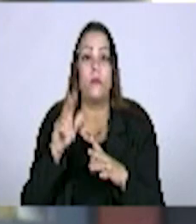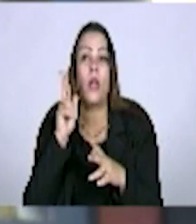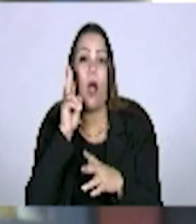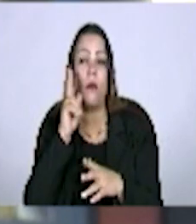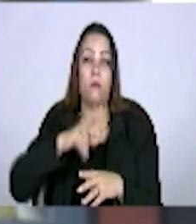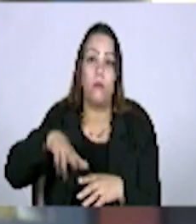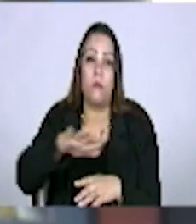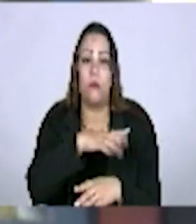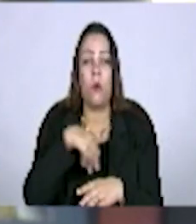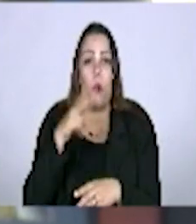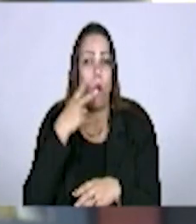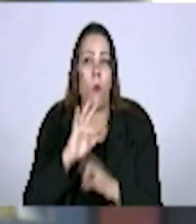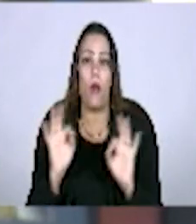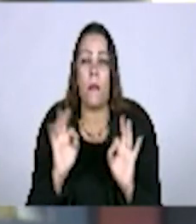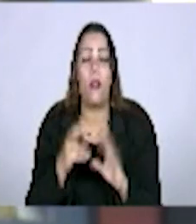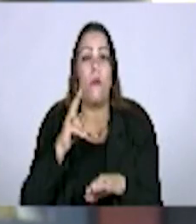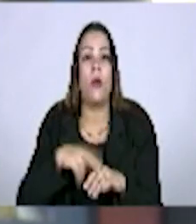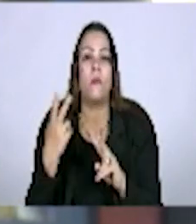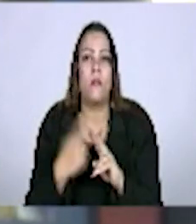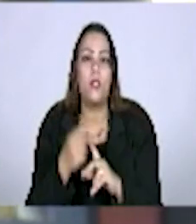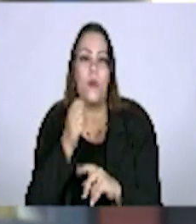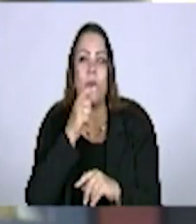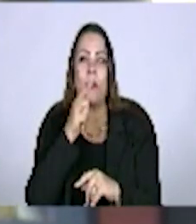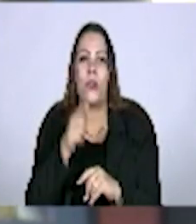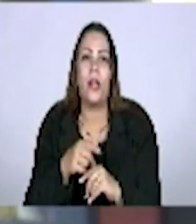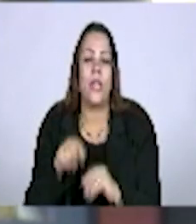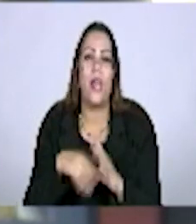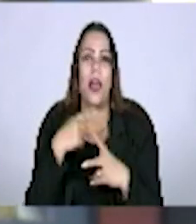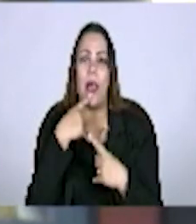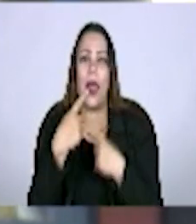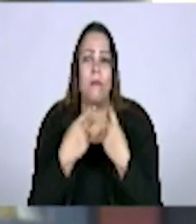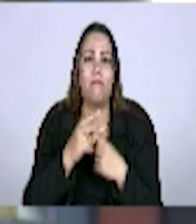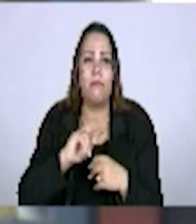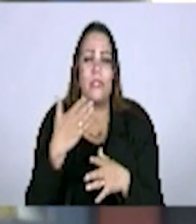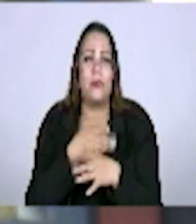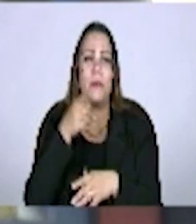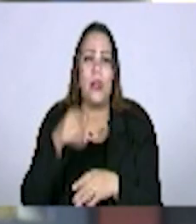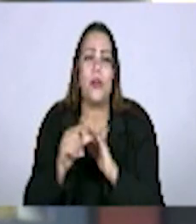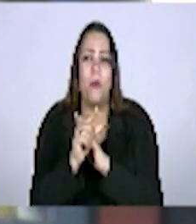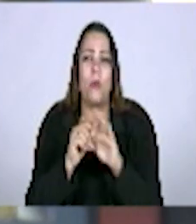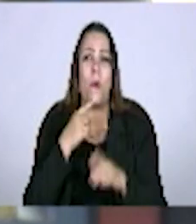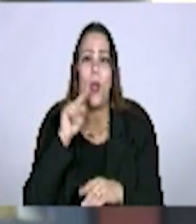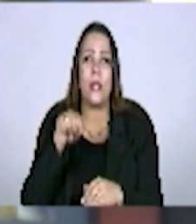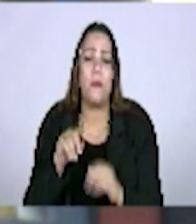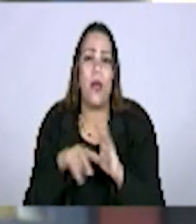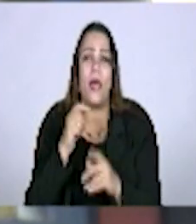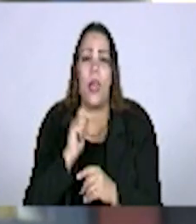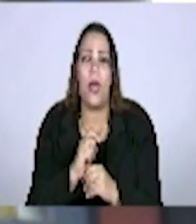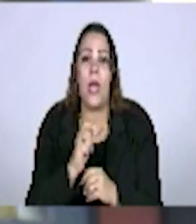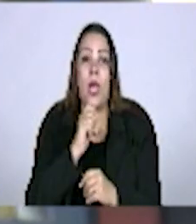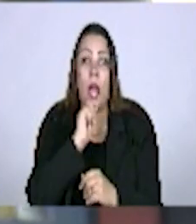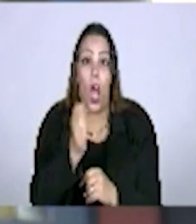الاعلام و يعني الناس طبعا عبرت عن ردود افعالها تجاه هذا الموضوع ولا سما الخطاب